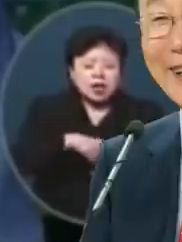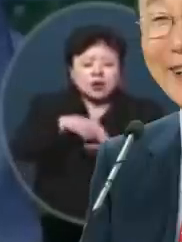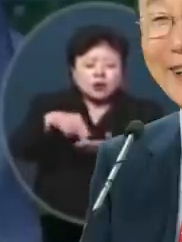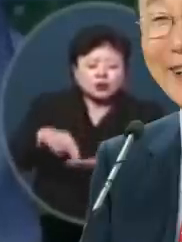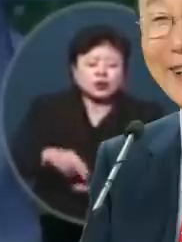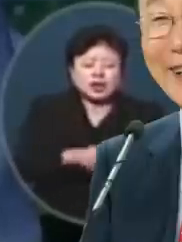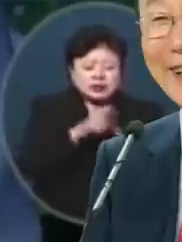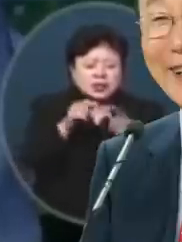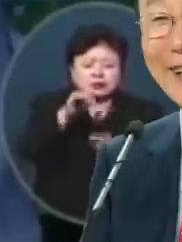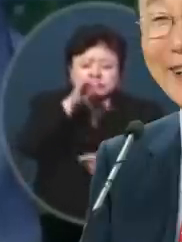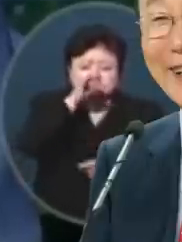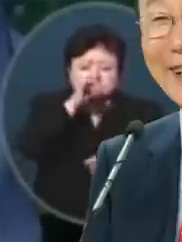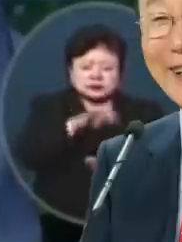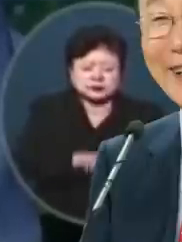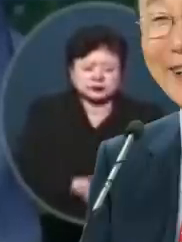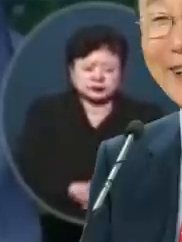인생으로